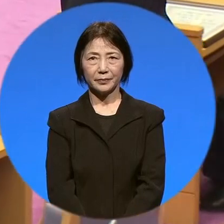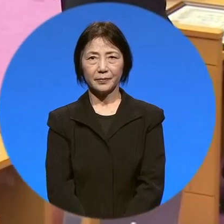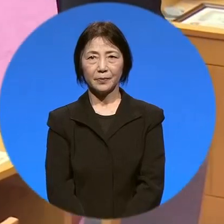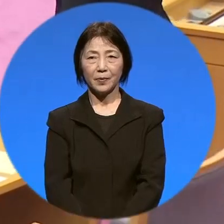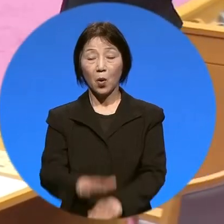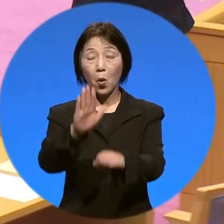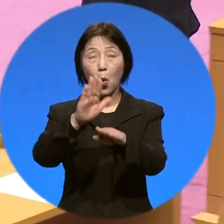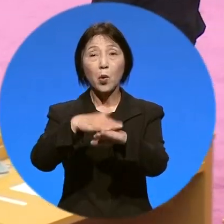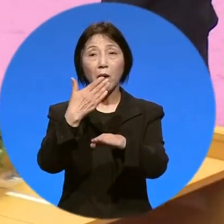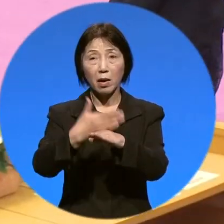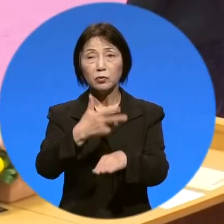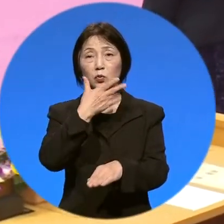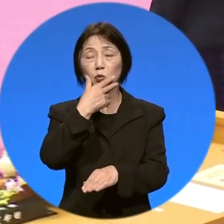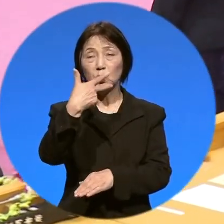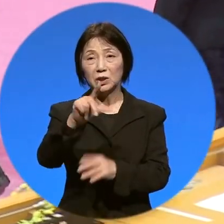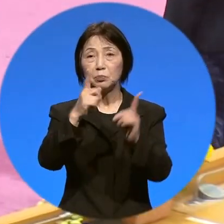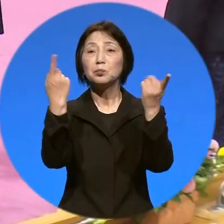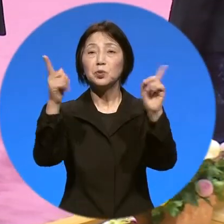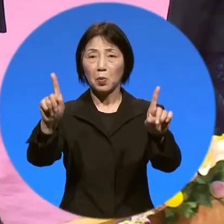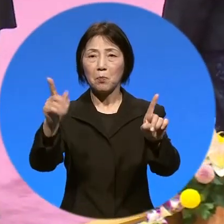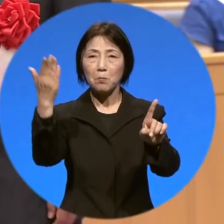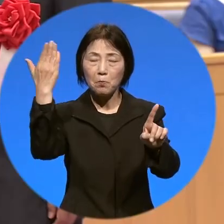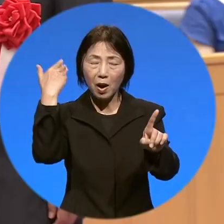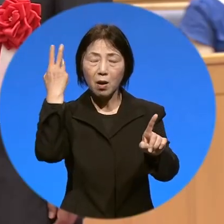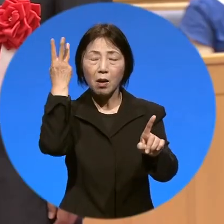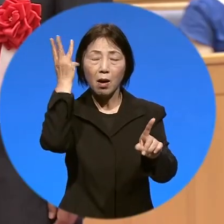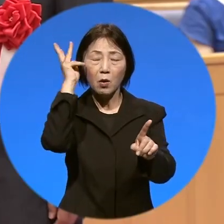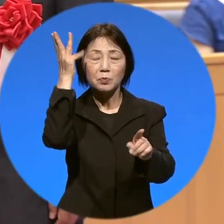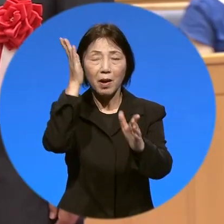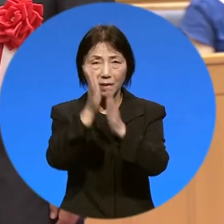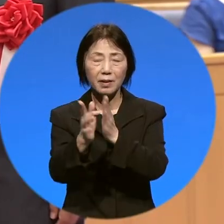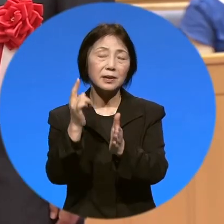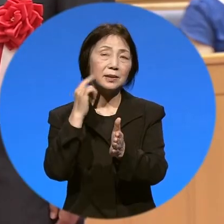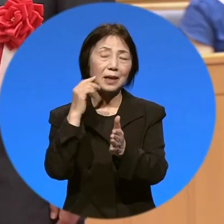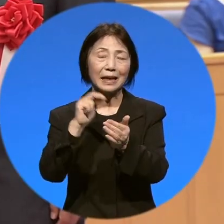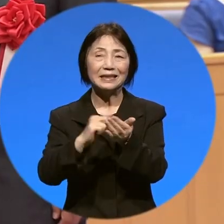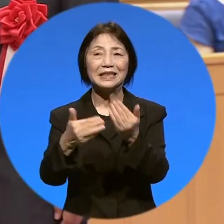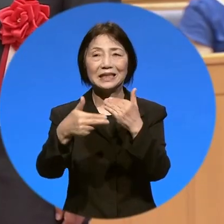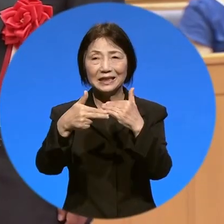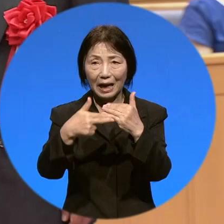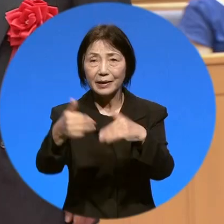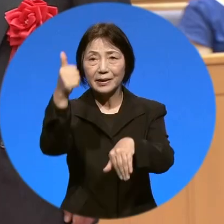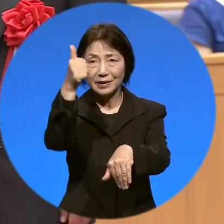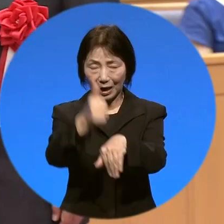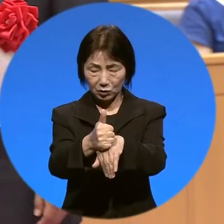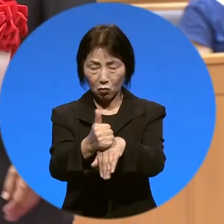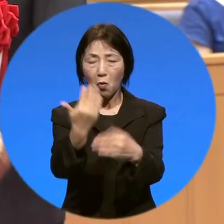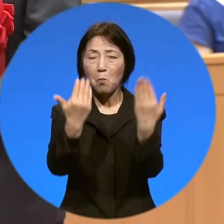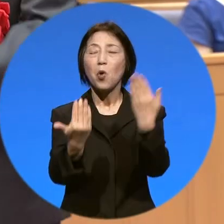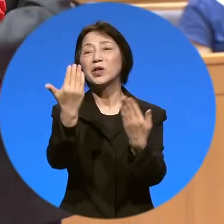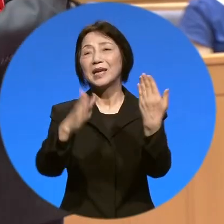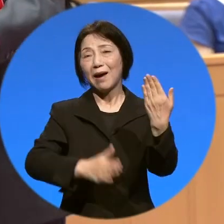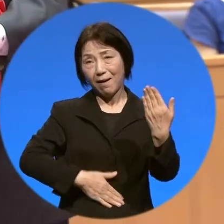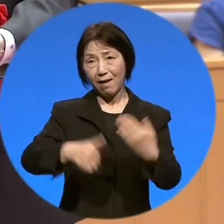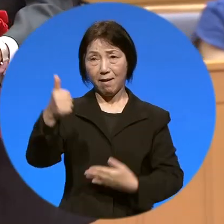保健福祉部門は元鹿児島県歯科医師会会長の森原久樹さん。